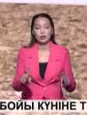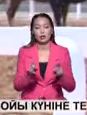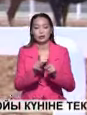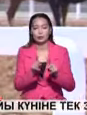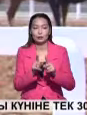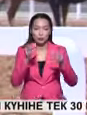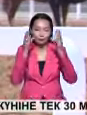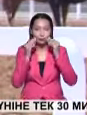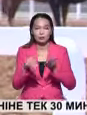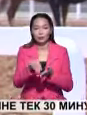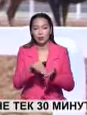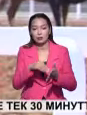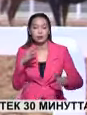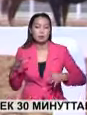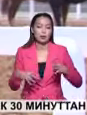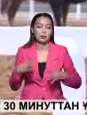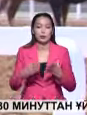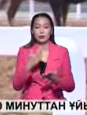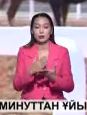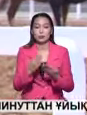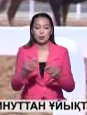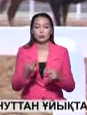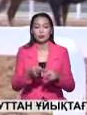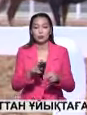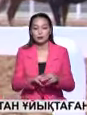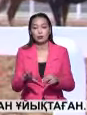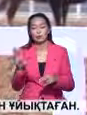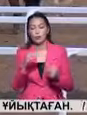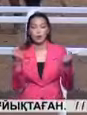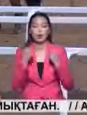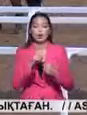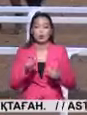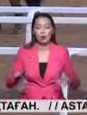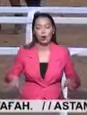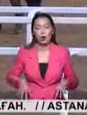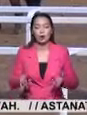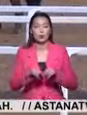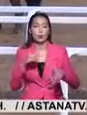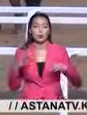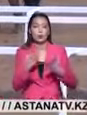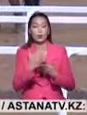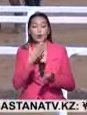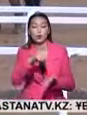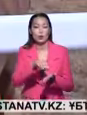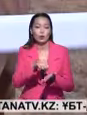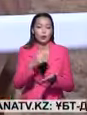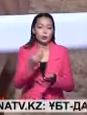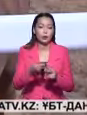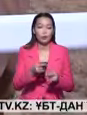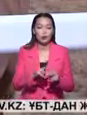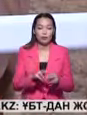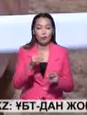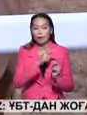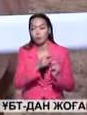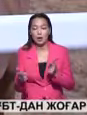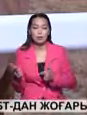қайталау. Сахада саймыз қазір. Балдар да, спорттық аттар да, спортшыларымыз да. Ұлттық құрамаға спортшыларды іріктеу ақпан айында басталған. Осыған